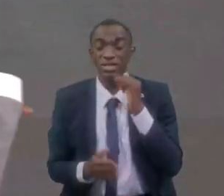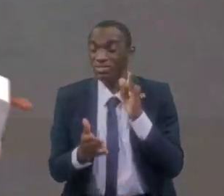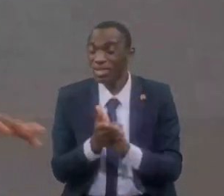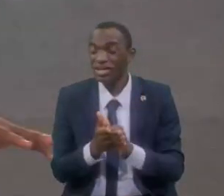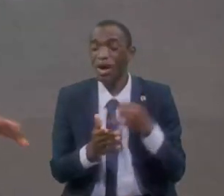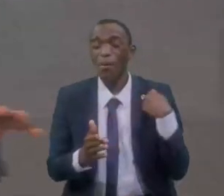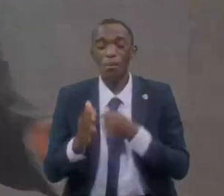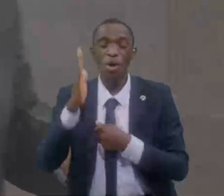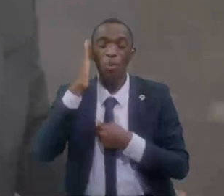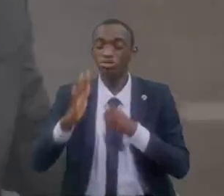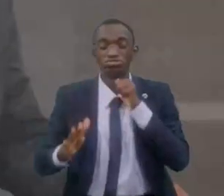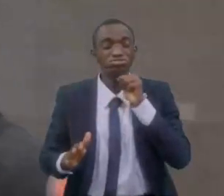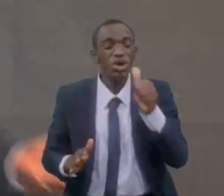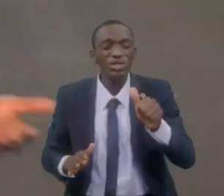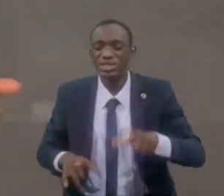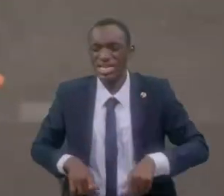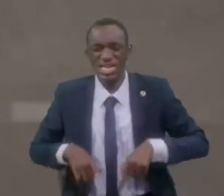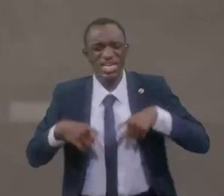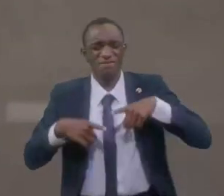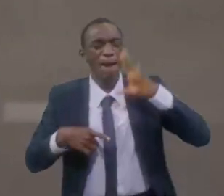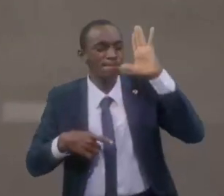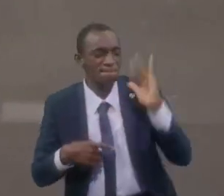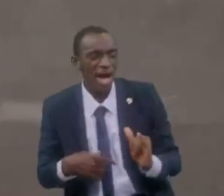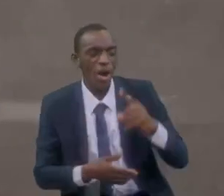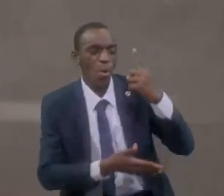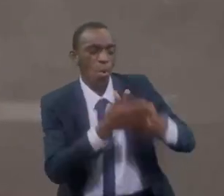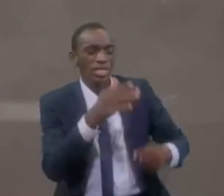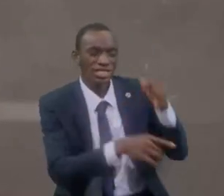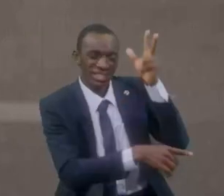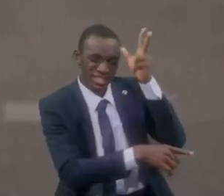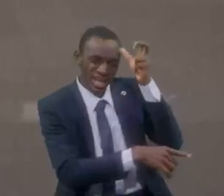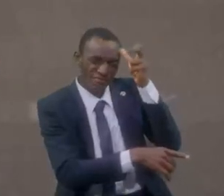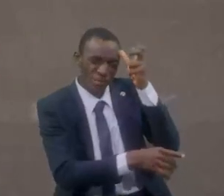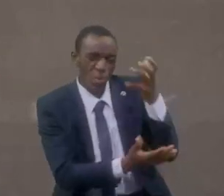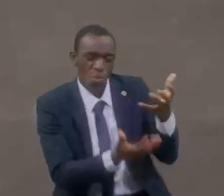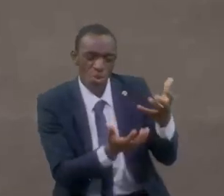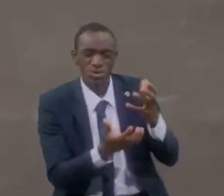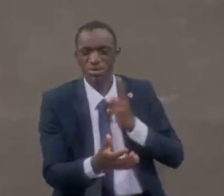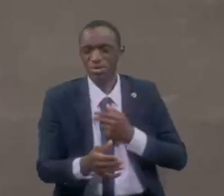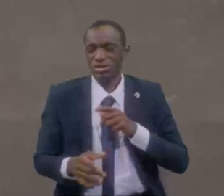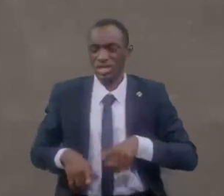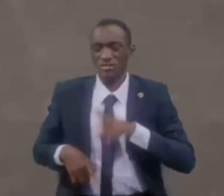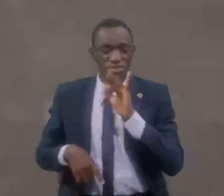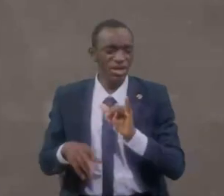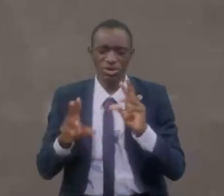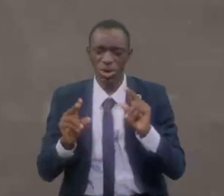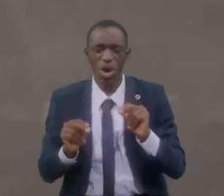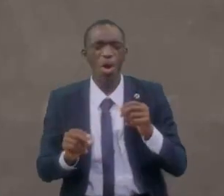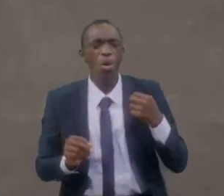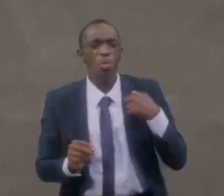Pour que nous ne vivons pas parce que Satan dit, mais nous vivrons parce